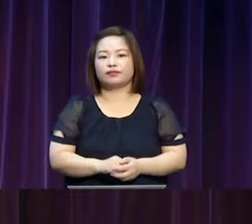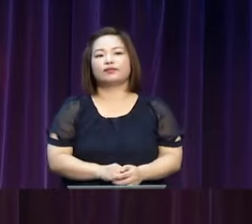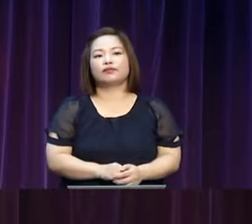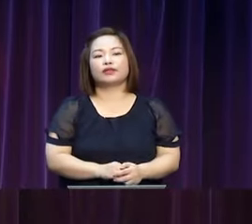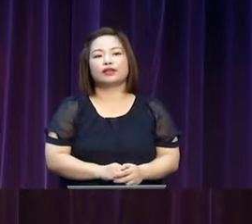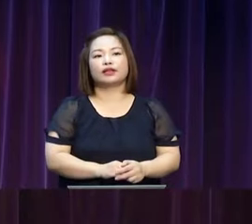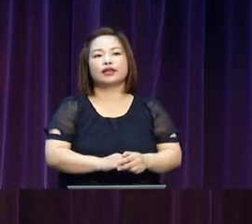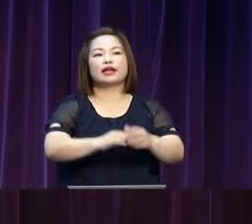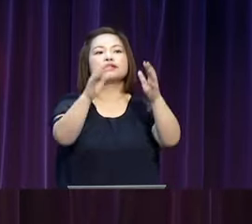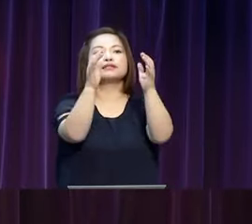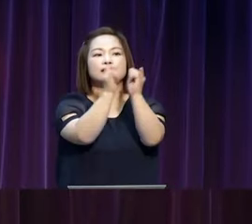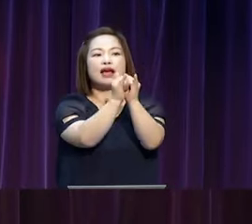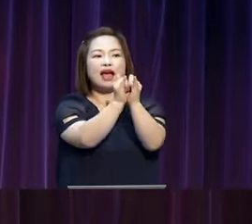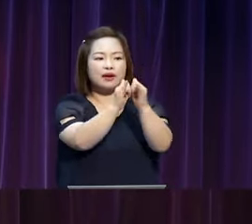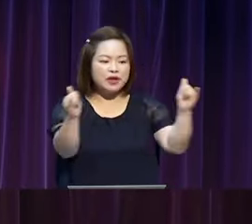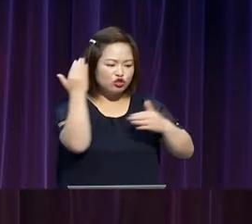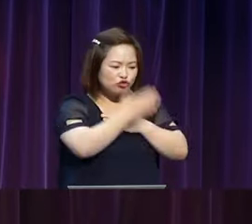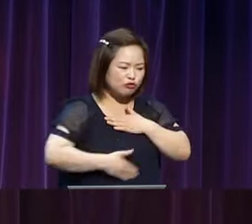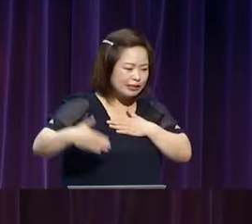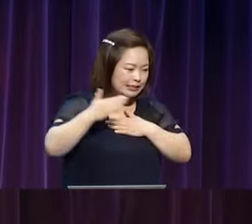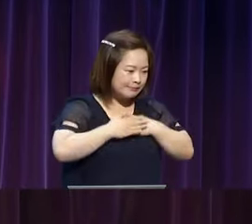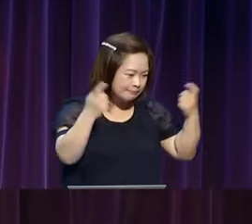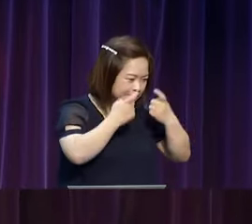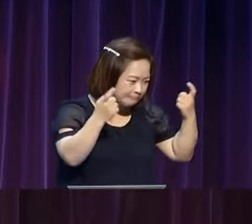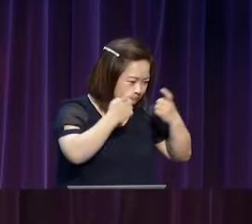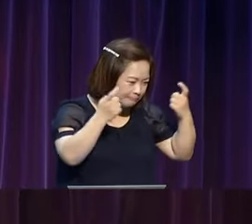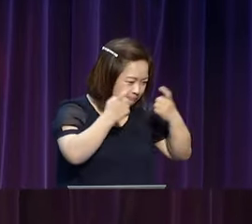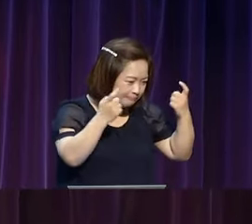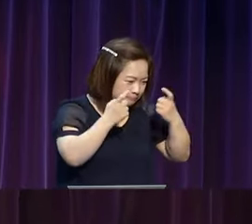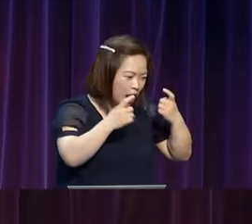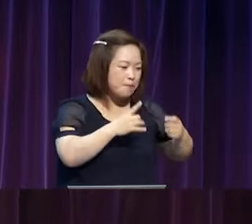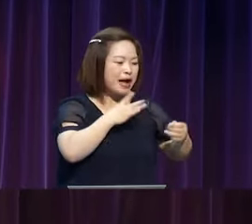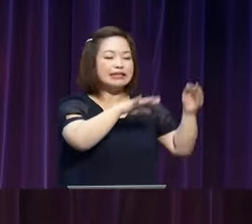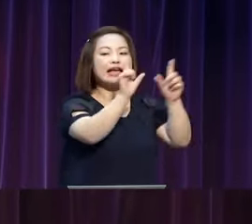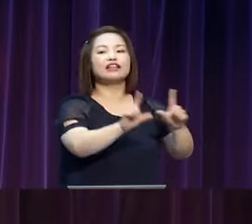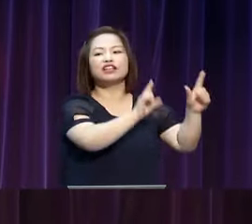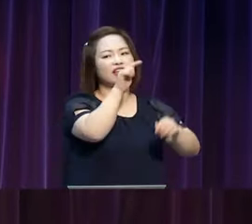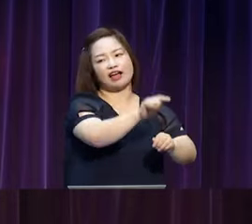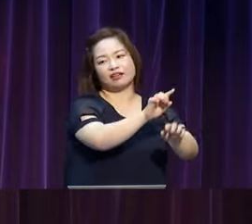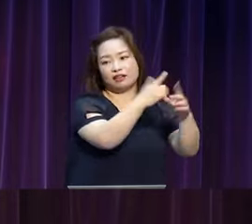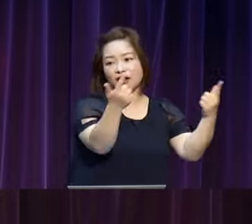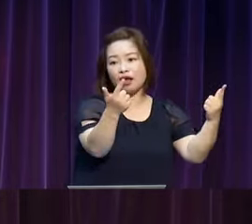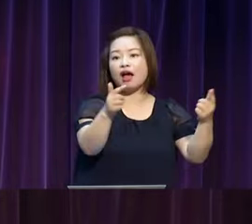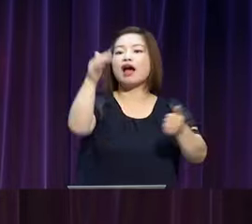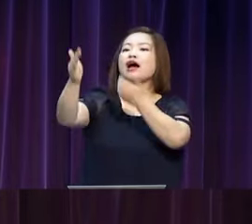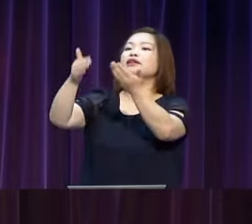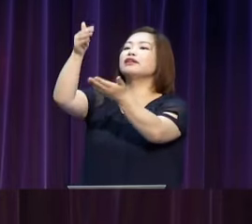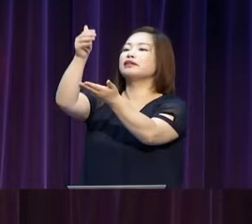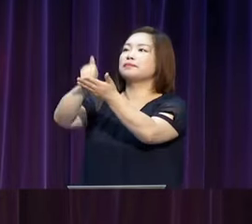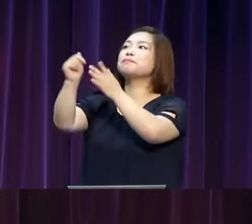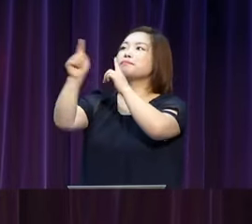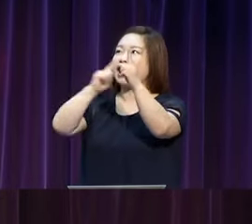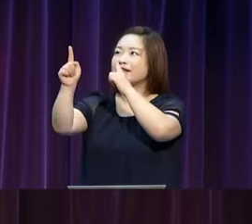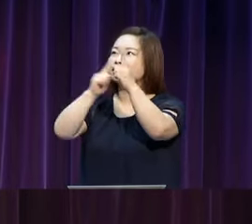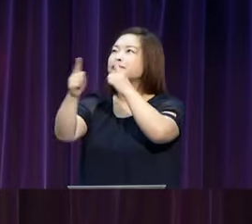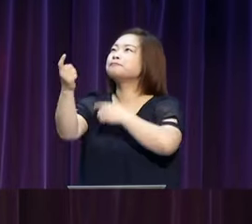사람이 떡으로만 살 것이 아니오 하나님의 입으로 나오는 모든 말씀으로 살